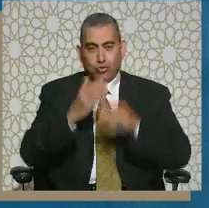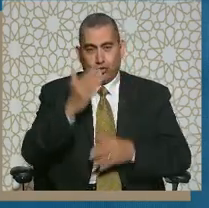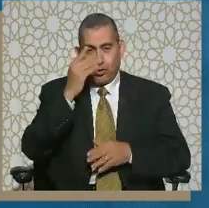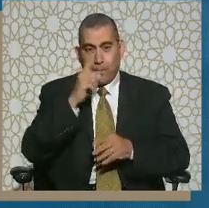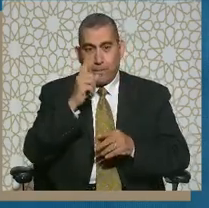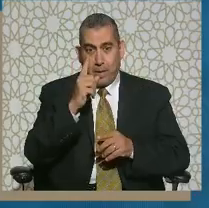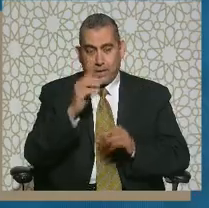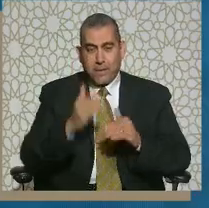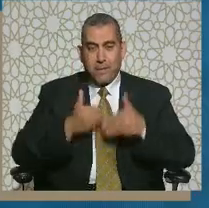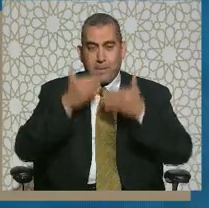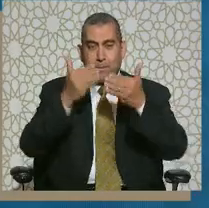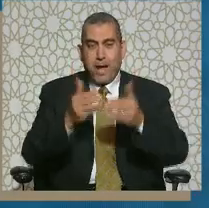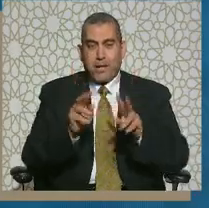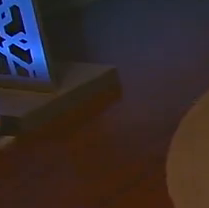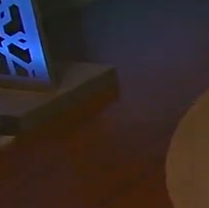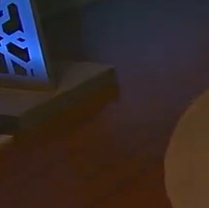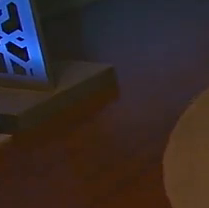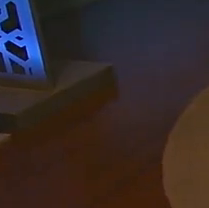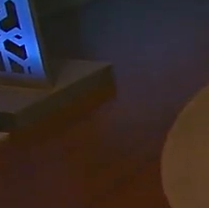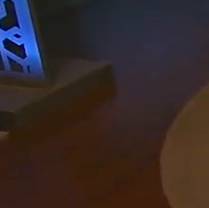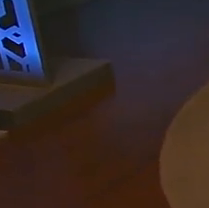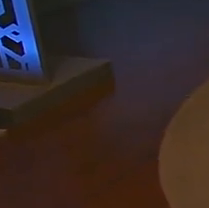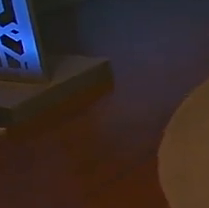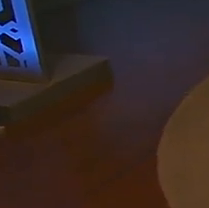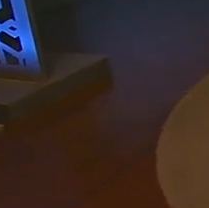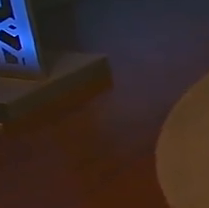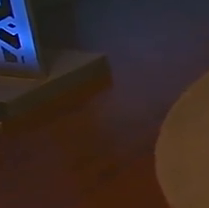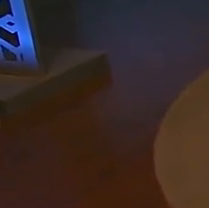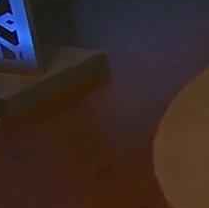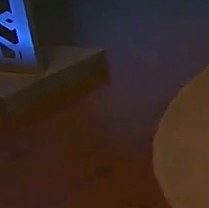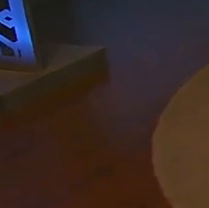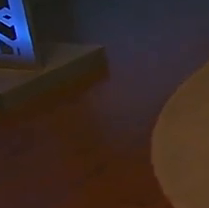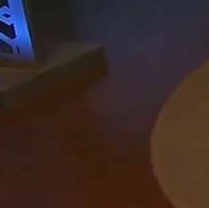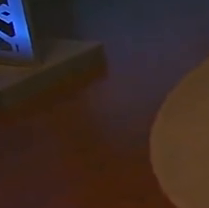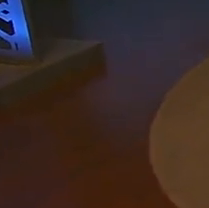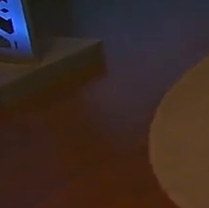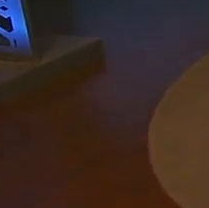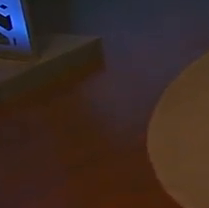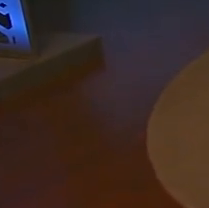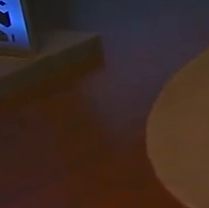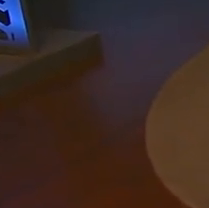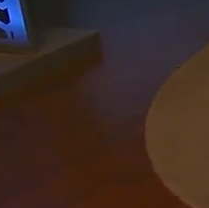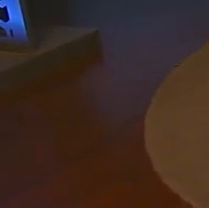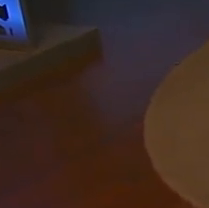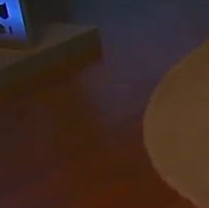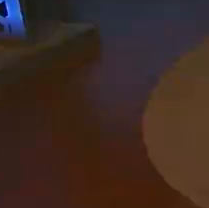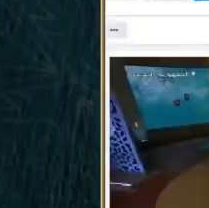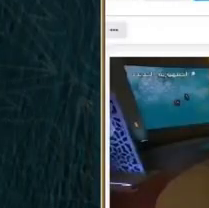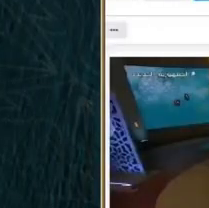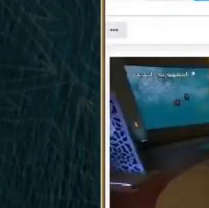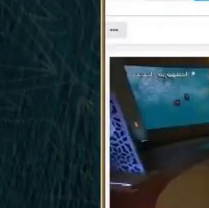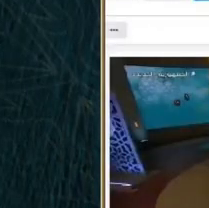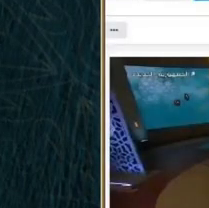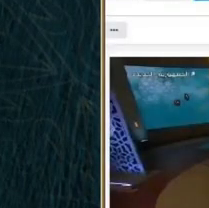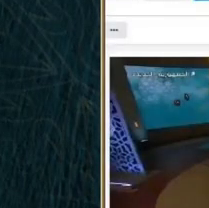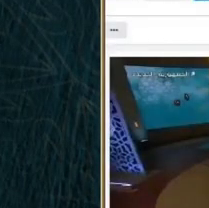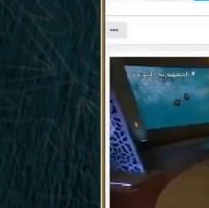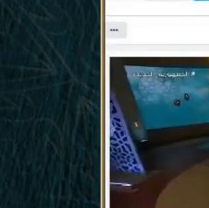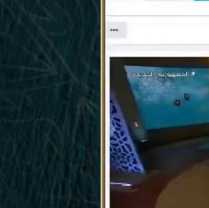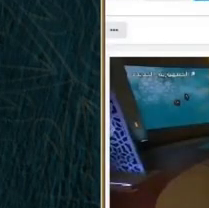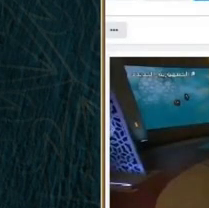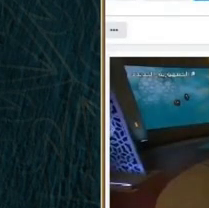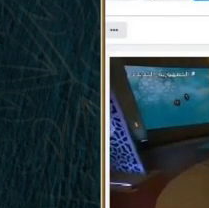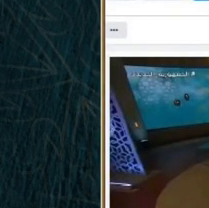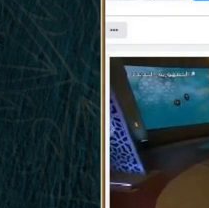ولكن بعد الفاصل رجعنا لحضراتكم معانا صفحتنا على الفيسبوك صفحه برنامج ولا تعثروا اللي